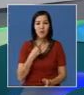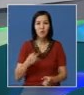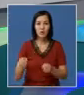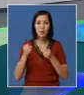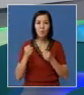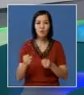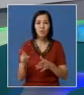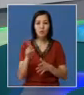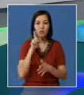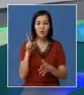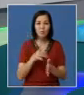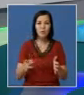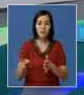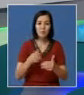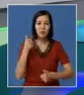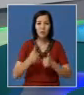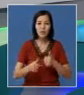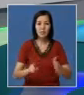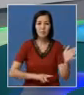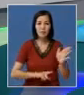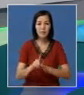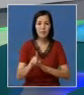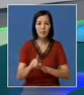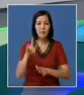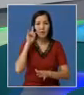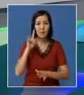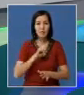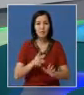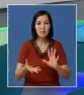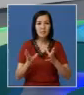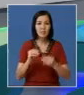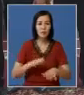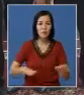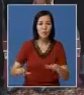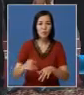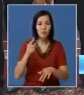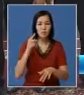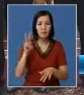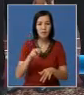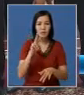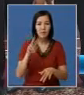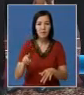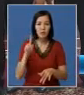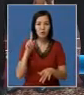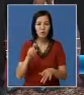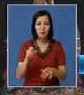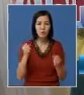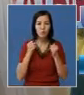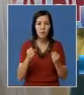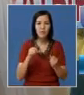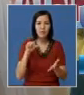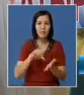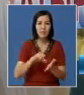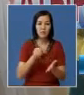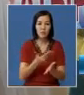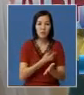Талдықорғанда бокстан жасөспірімдер арасында республикалық жарыс басталды. Оған еліміздің бірнеше өңірі мен Қырғызстаннан 100-ге жуық былғары